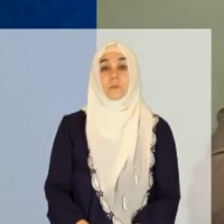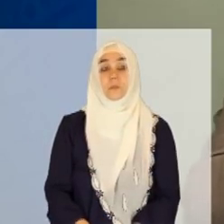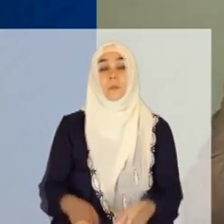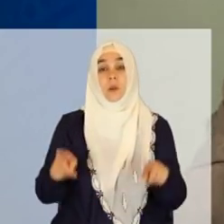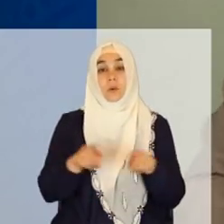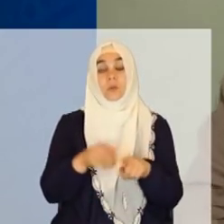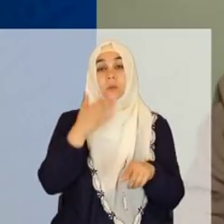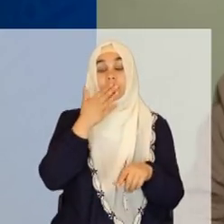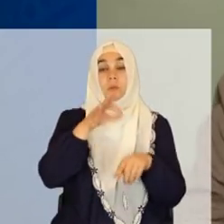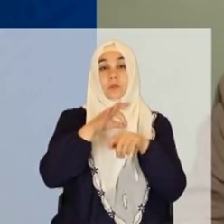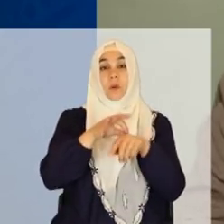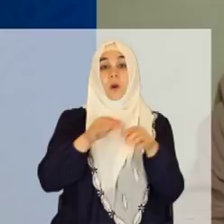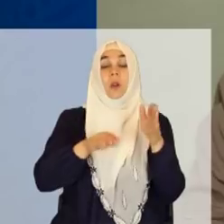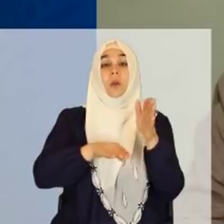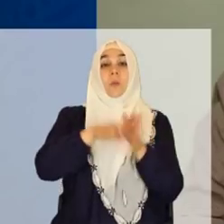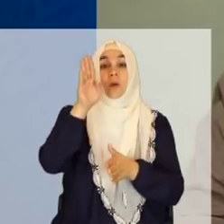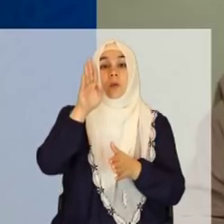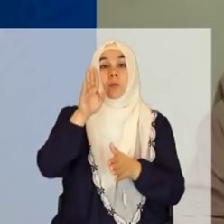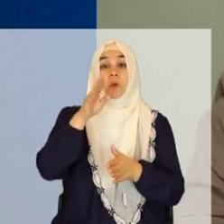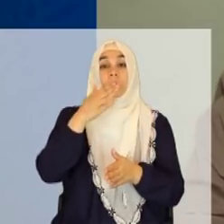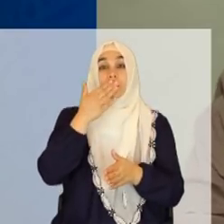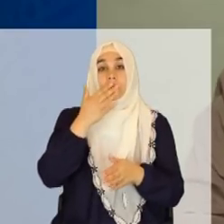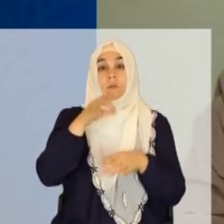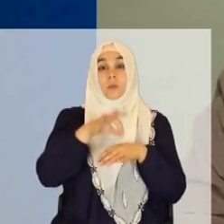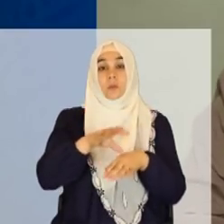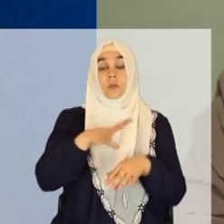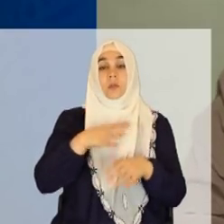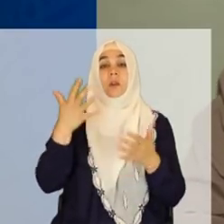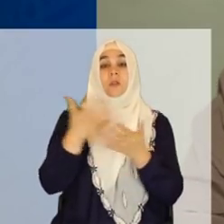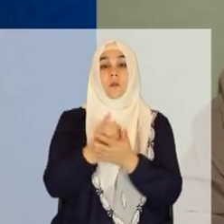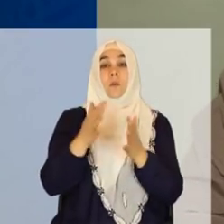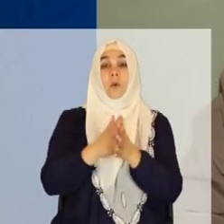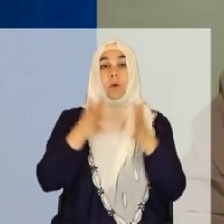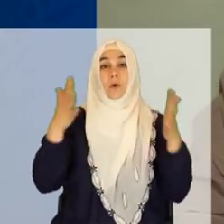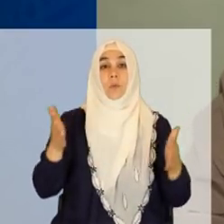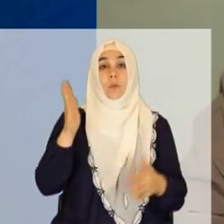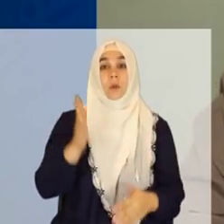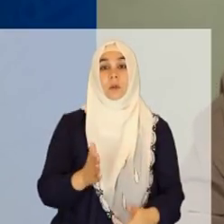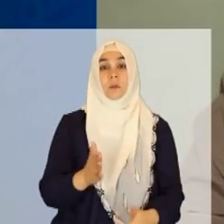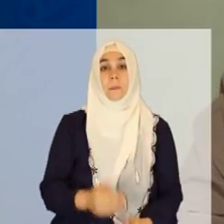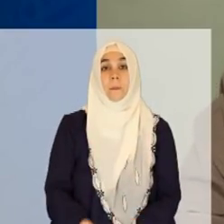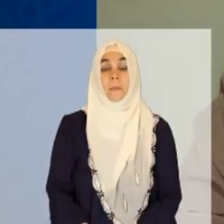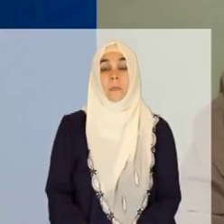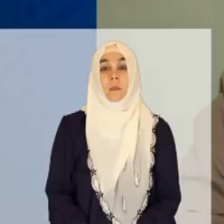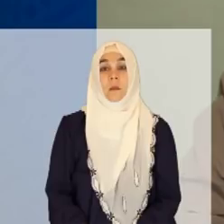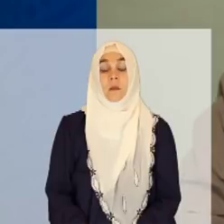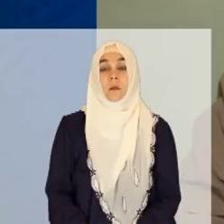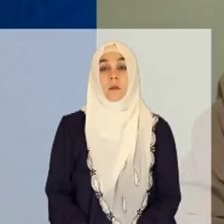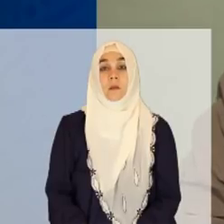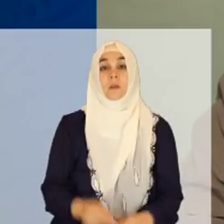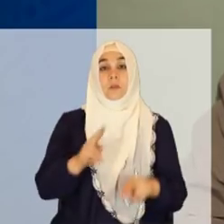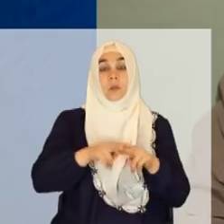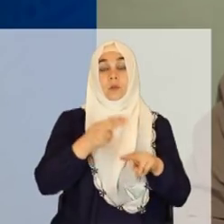Mana bu ro'za oliy maqom ro'za bo'ladi. Savobi nihoyatda ko'p ro'za bo'ladi.